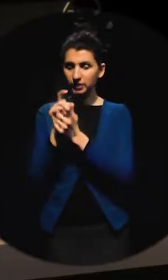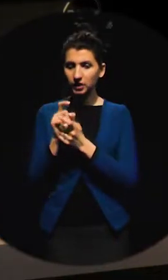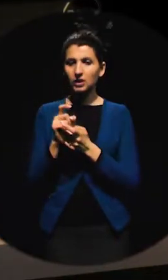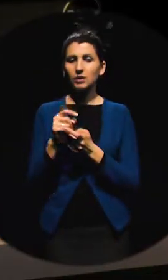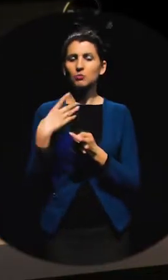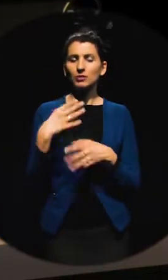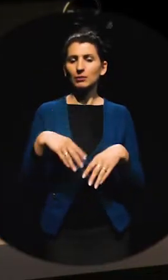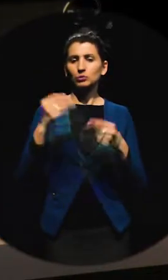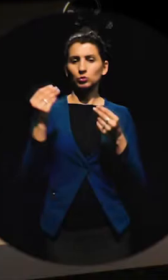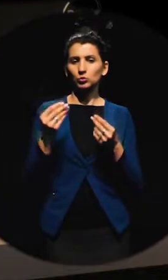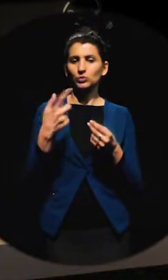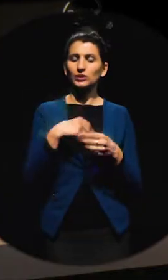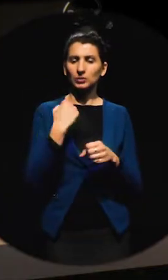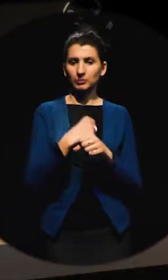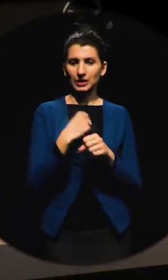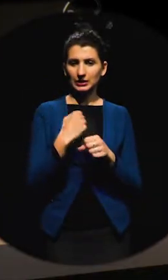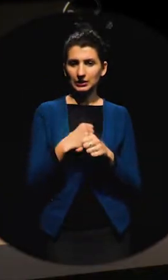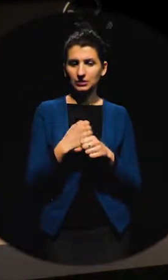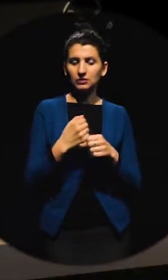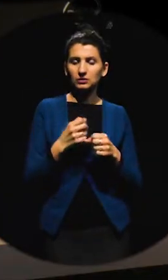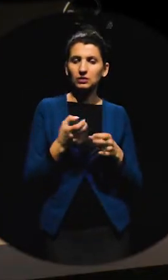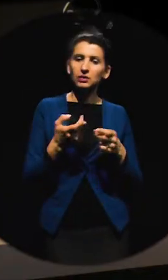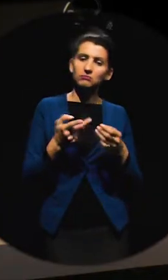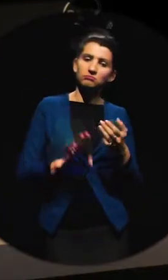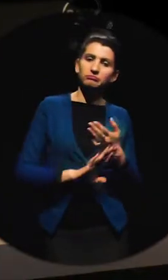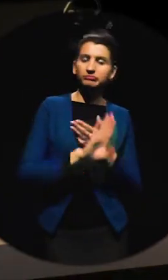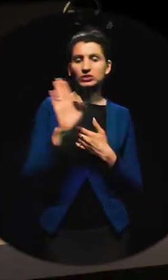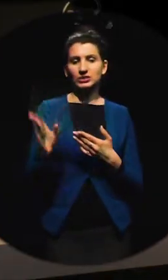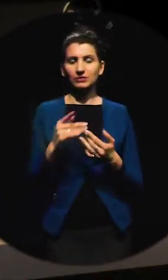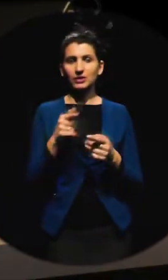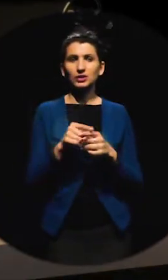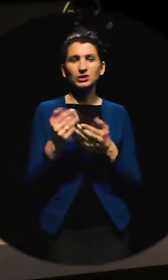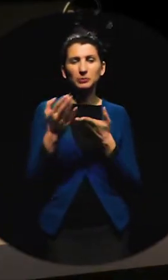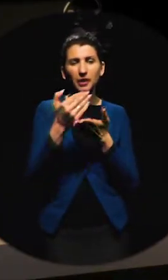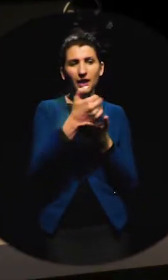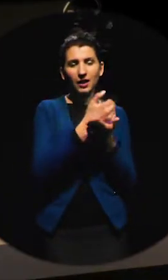pojawiła się zaraz na początku naszej pracy nad spektaklem i zbieraniem w ogóle